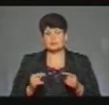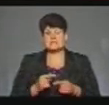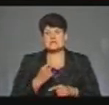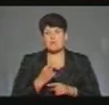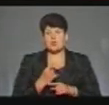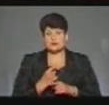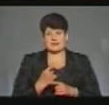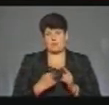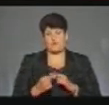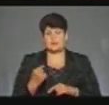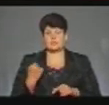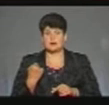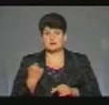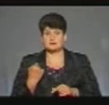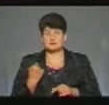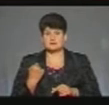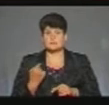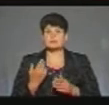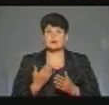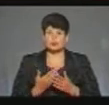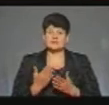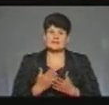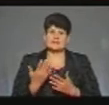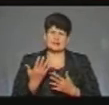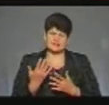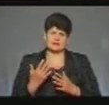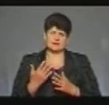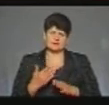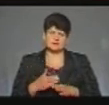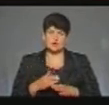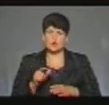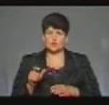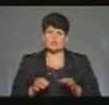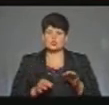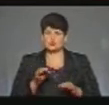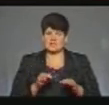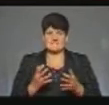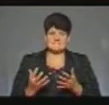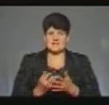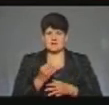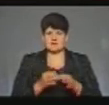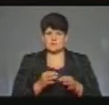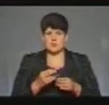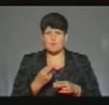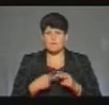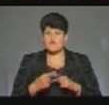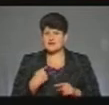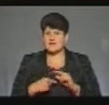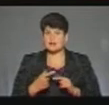заборонили вертатися юридично. Так от, є декілька прецедентів, що люди судилися і вигравали суди, повертали собі свої